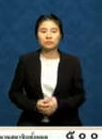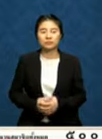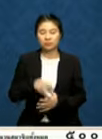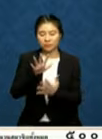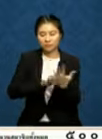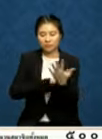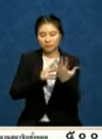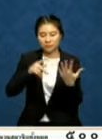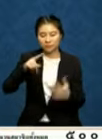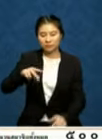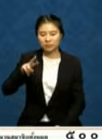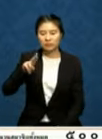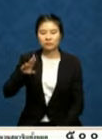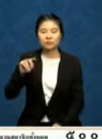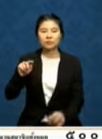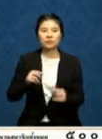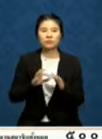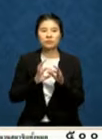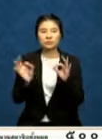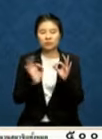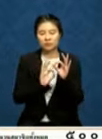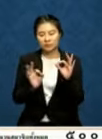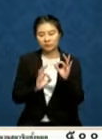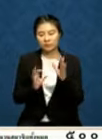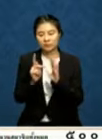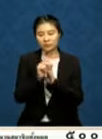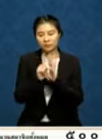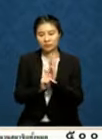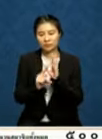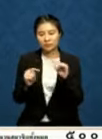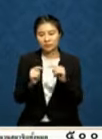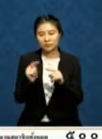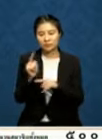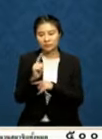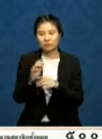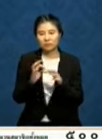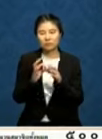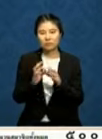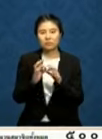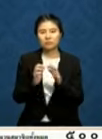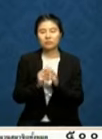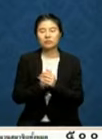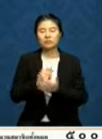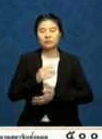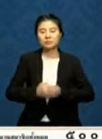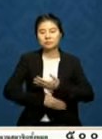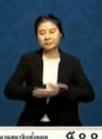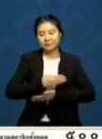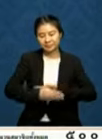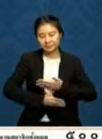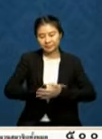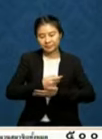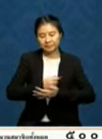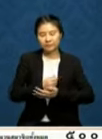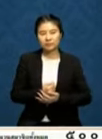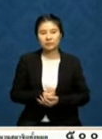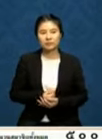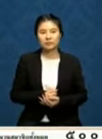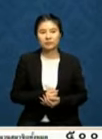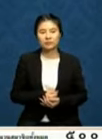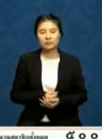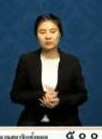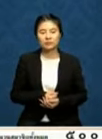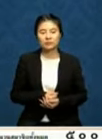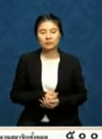ร่างพระบัญญัติแก้ไขเพิ่มเติมประมวลกฎหมายแพ่งและพาณิชย์เกี่ยวกับที่พ.ศ.